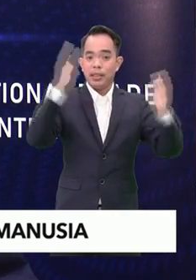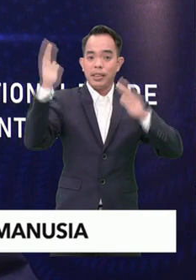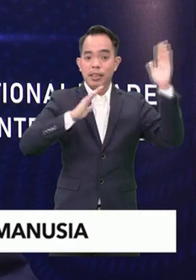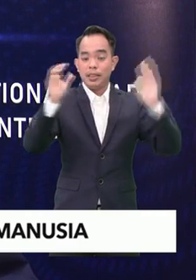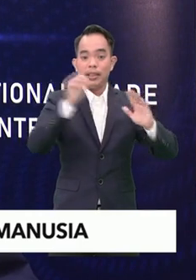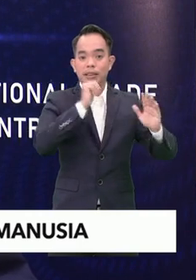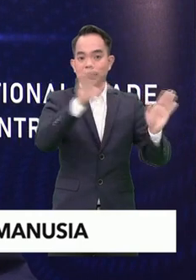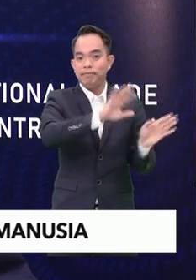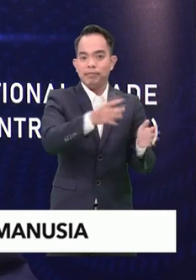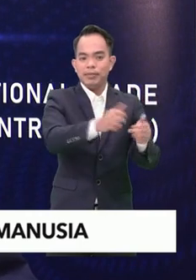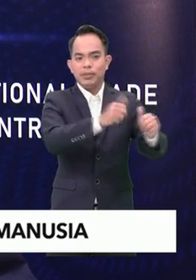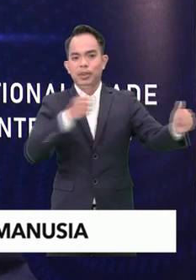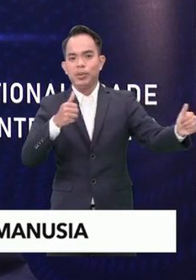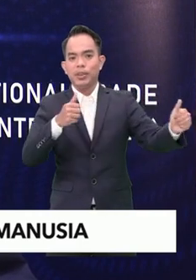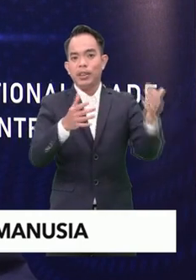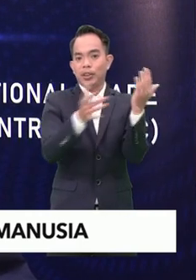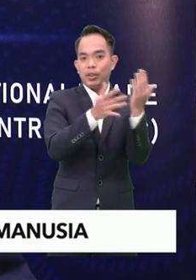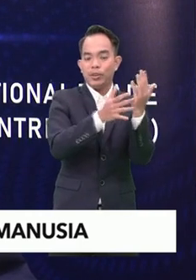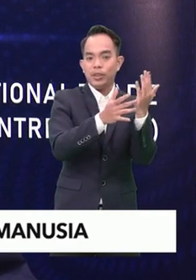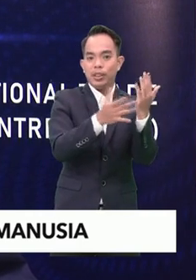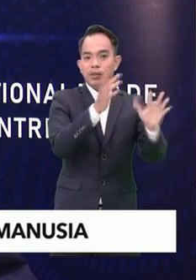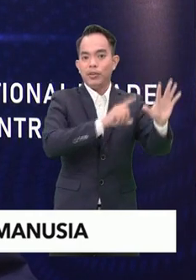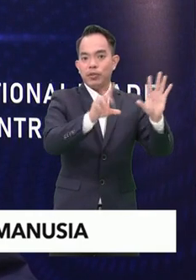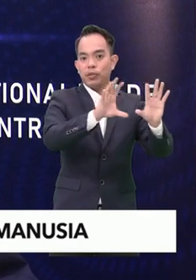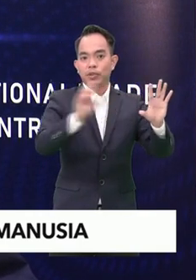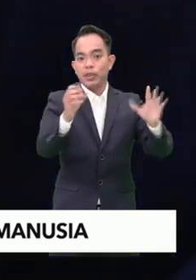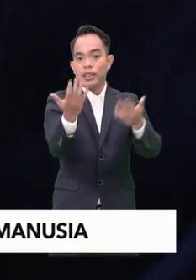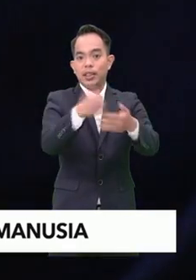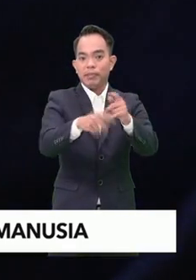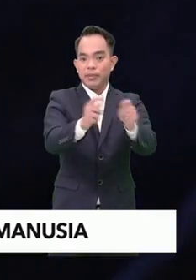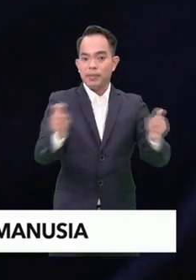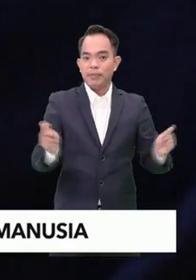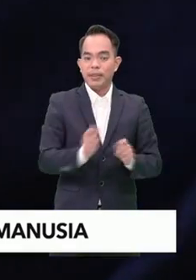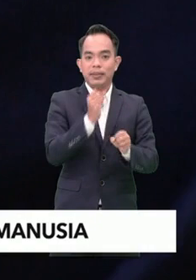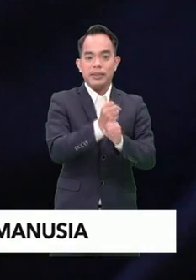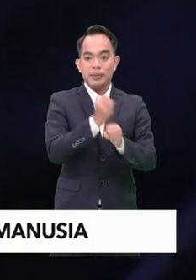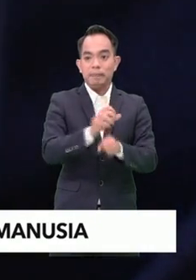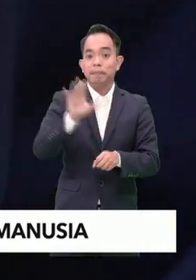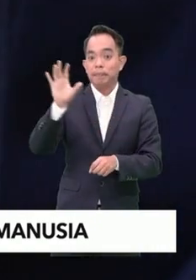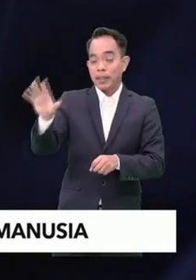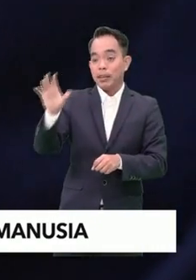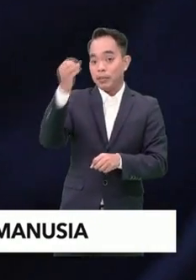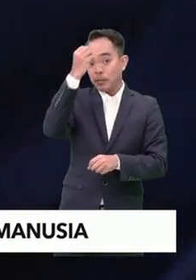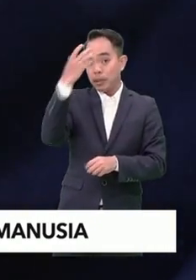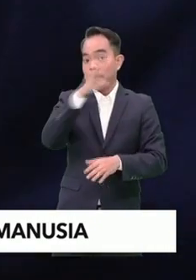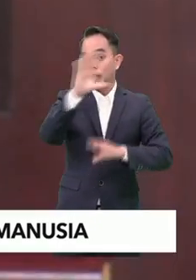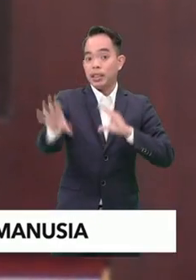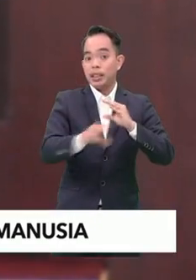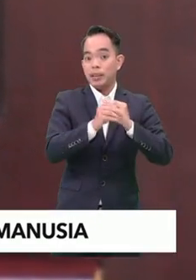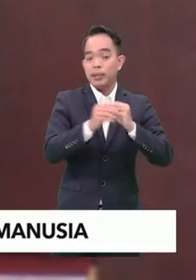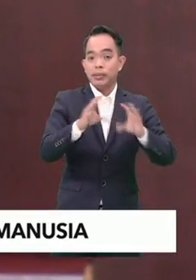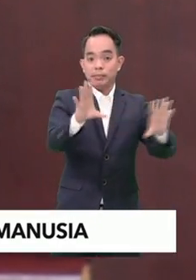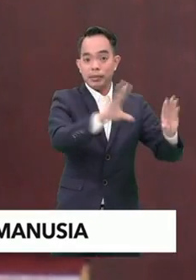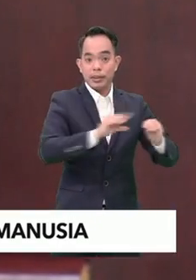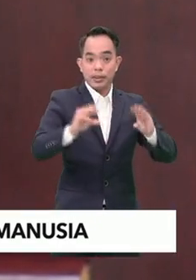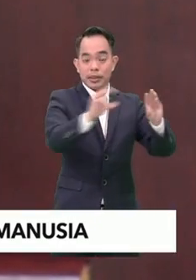ketinggalan daripada arus perdana pembangunan teknologi dalam tempat kerja dalam padi itu Arif menambah persidangan itu